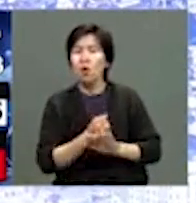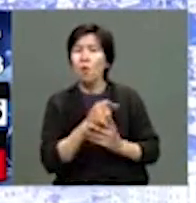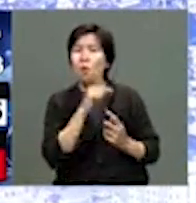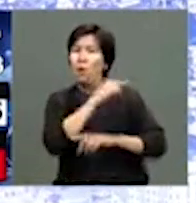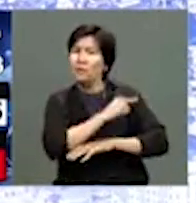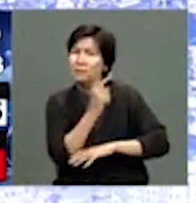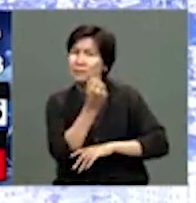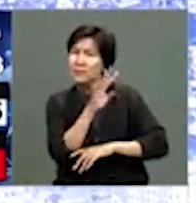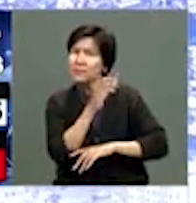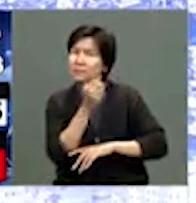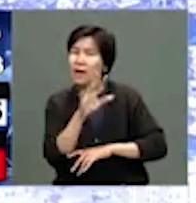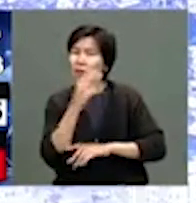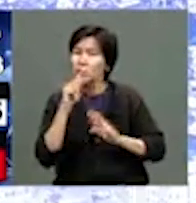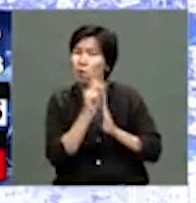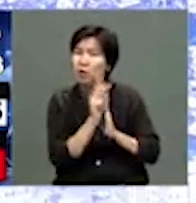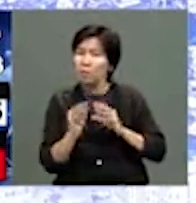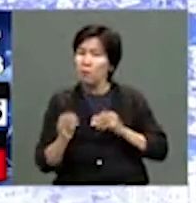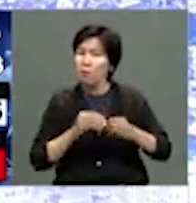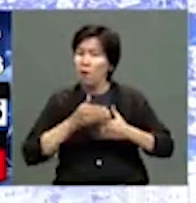ถ้าจำไม่ผิดในวันที่นะฮะก็จะทำให้เราได้เข้าสู่ระยะที่4เต็มที่ต้องขอบคุณพี่น้องประชาชนที่ทำให้ตัวเลขการติดเชื้อที่อยู่ไทยในประเทศของเราเนี่ยอ่ะ